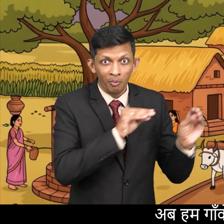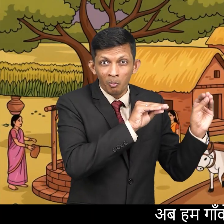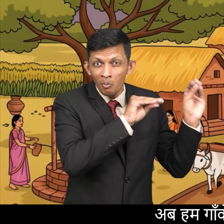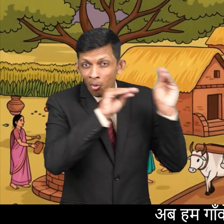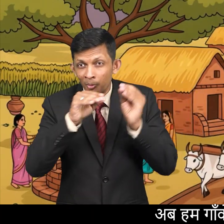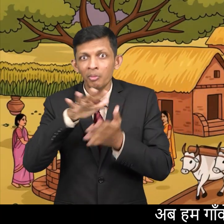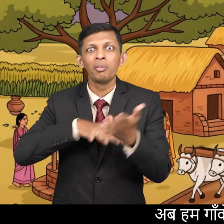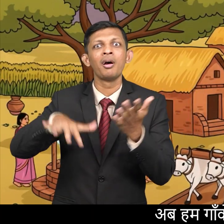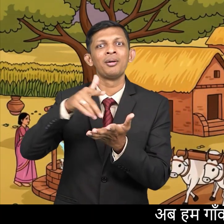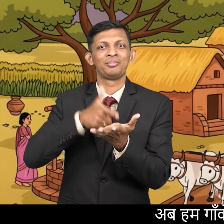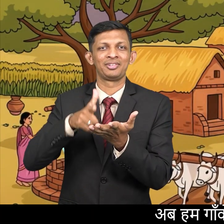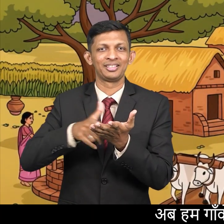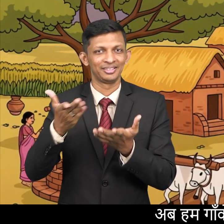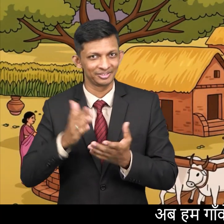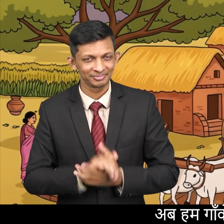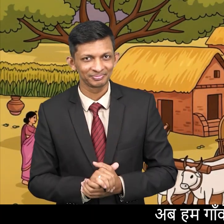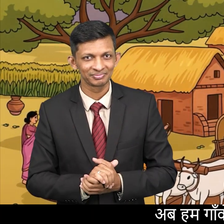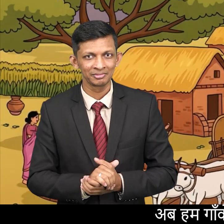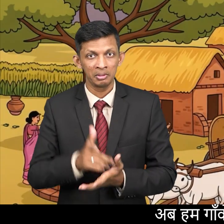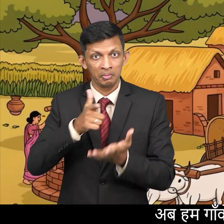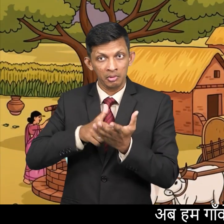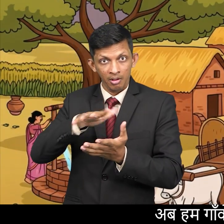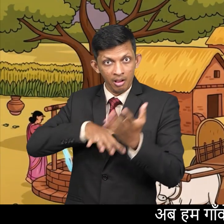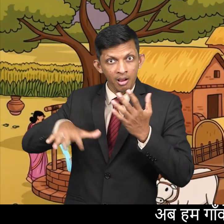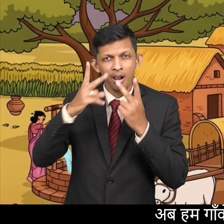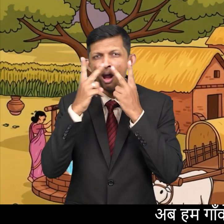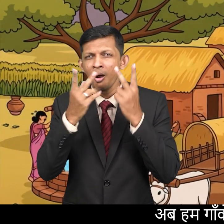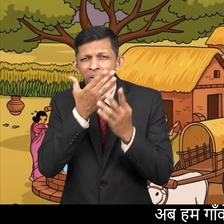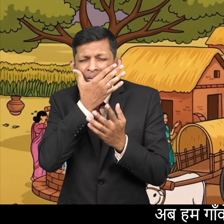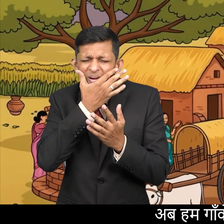अब हम गांवों की ओर बढ़ते हैं। गांव सुंदर होते हैं,